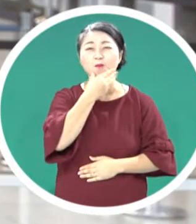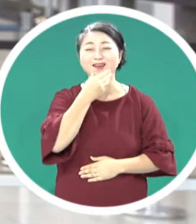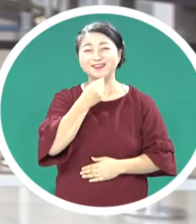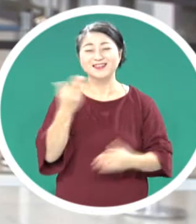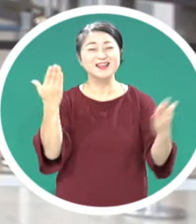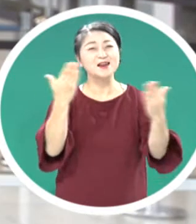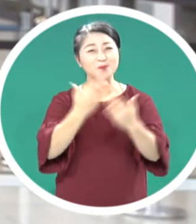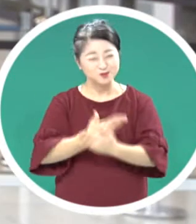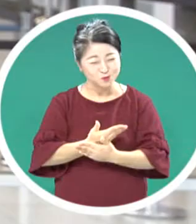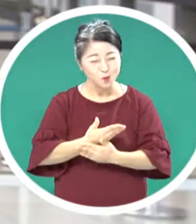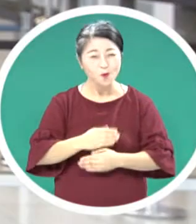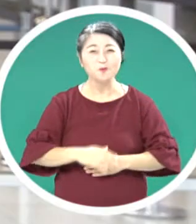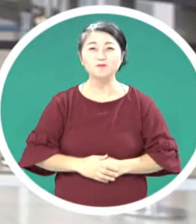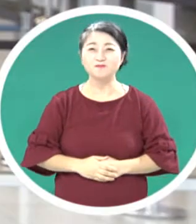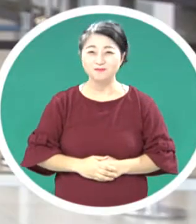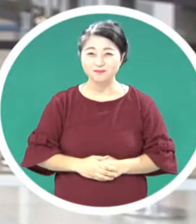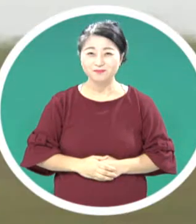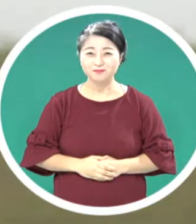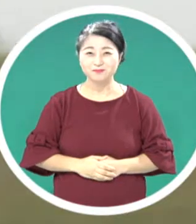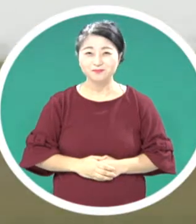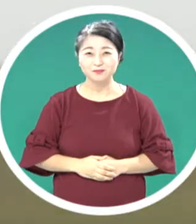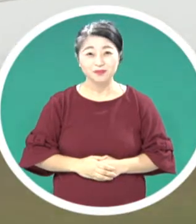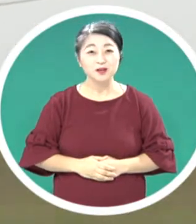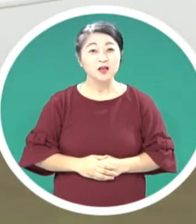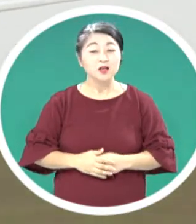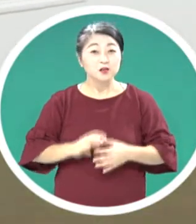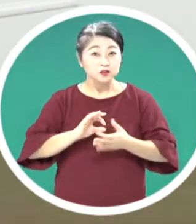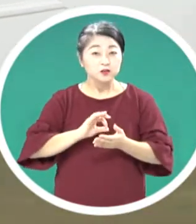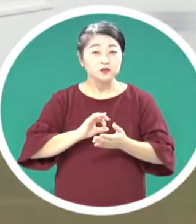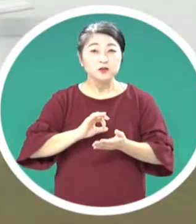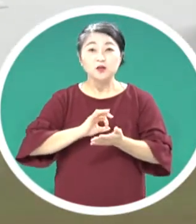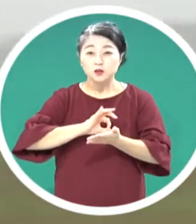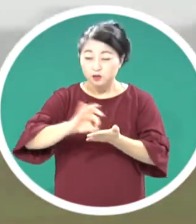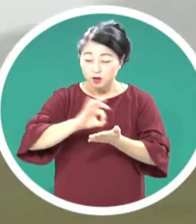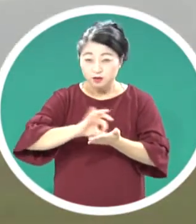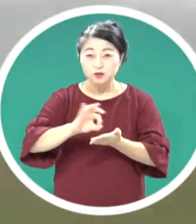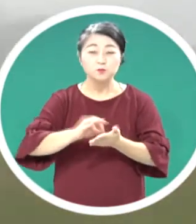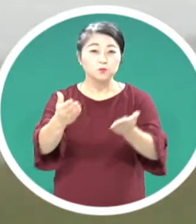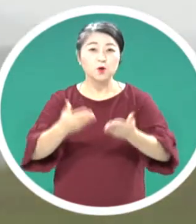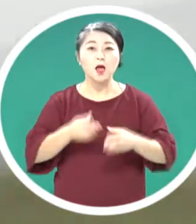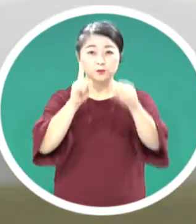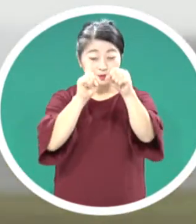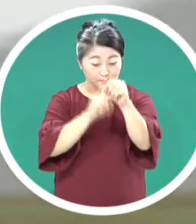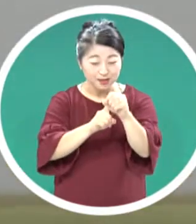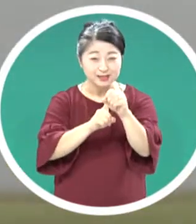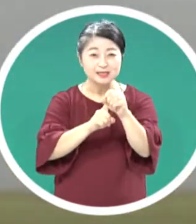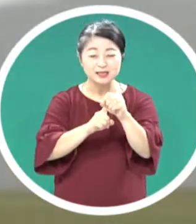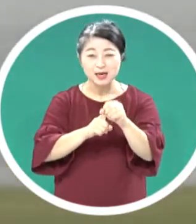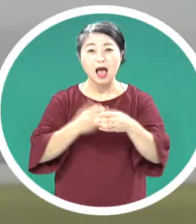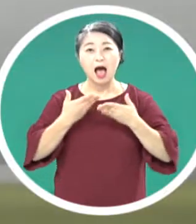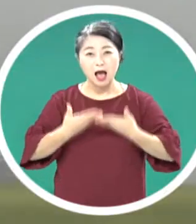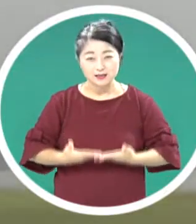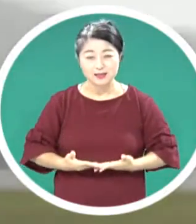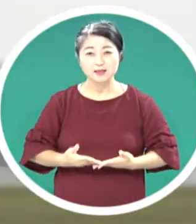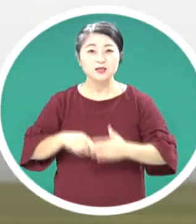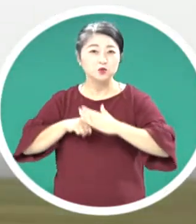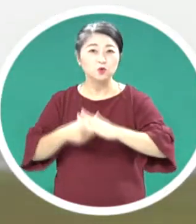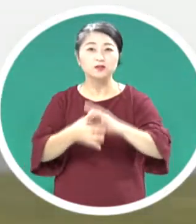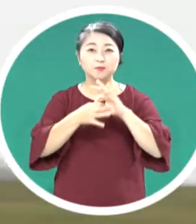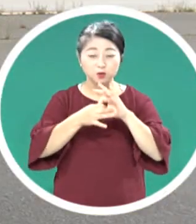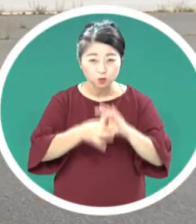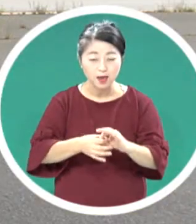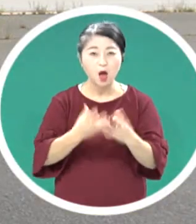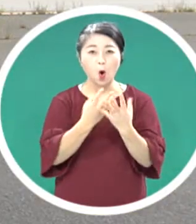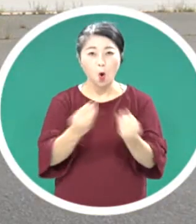より利用しやすくなります。 今後も一層航空機を利用していただくよう安全運航に努めますので